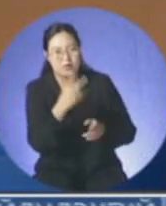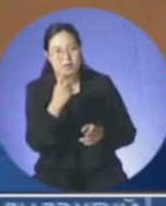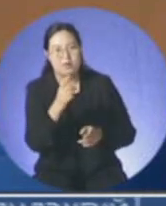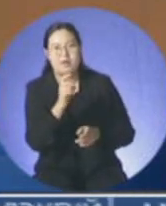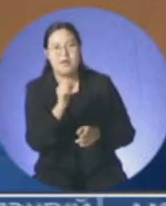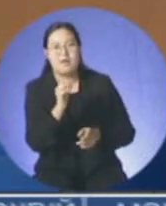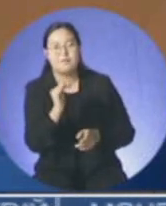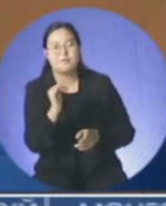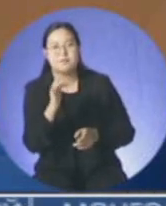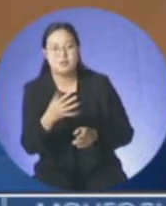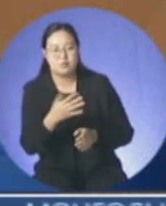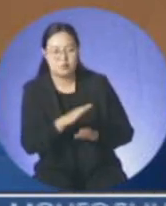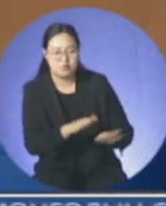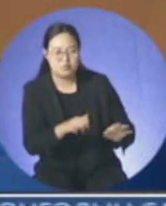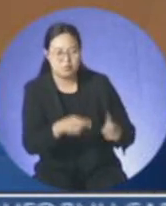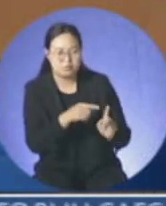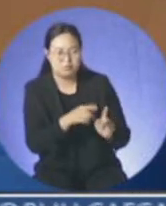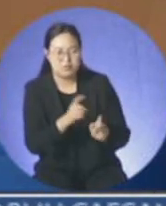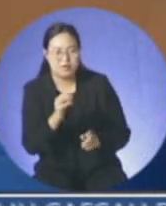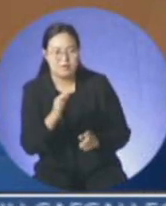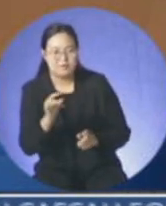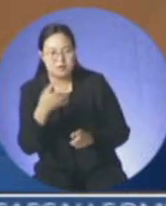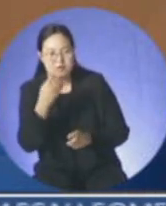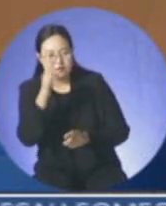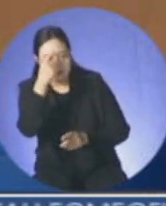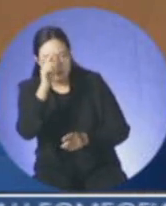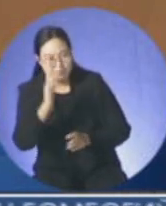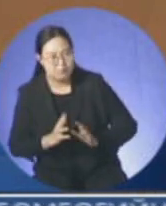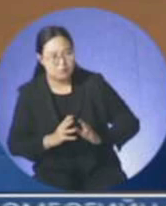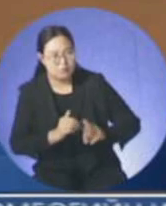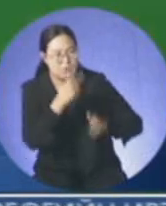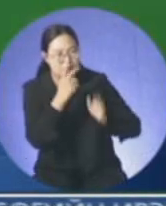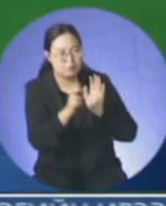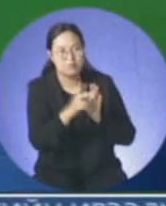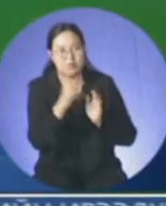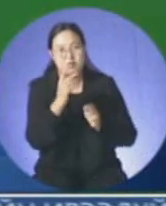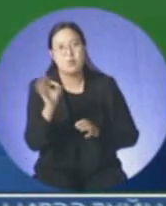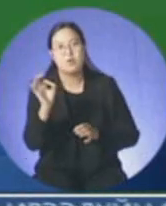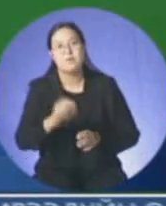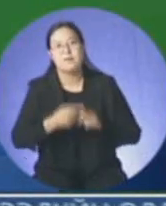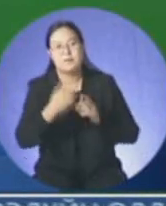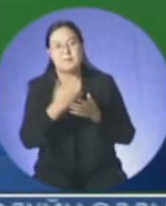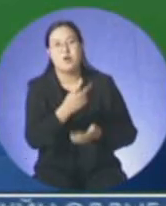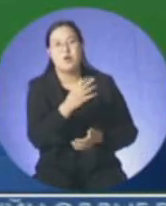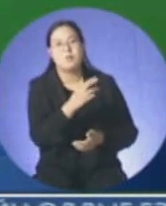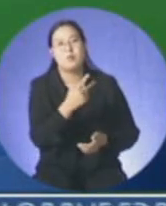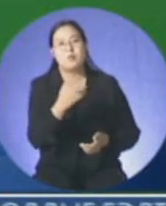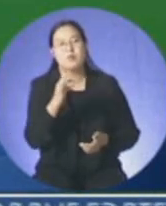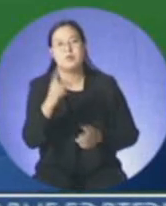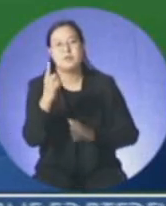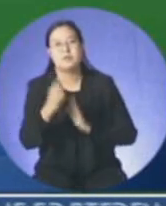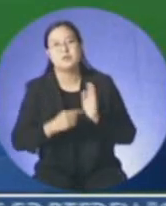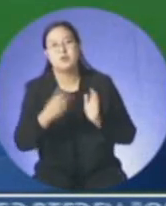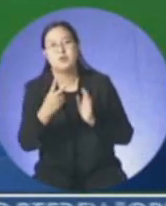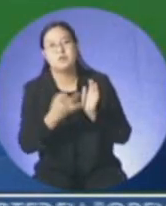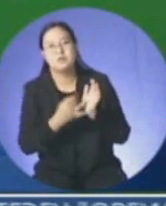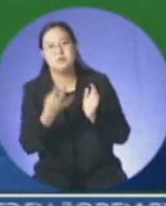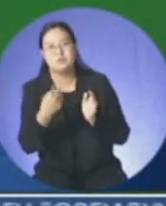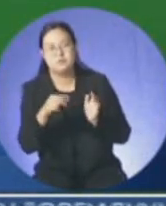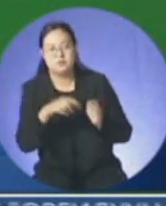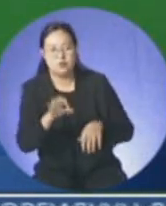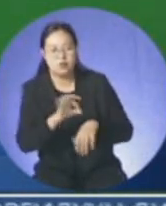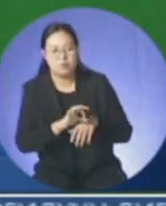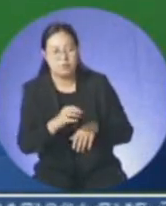хавдрах хүүхдийн хавдрын эмчилгээтэй хувь өсдөг гэж үзтэг байна. Сэптэмбер 23 оны 1 сарын 17-нд